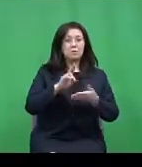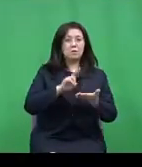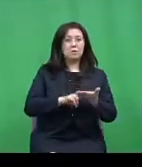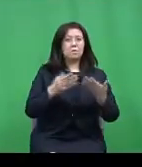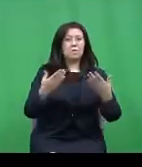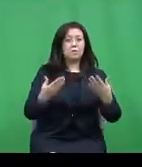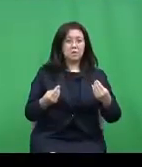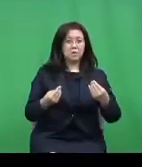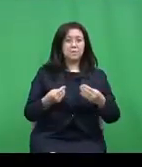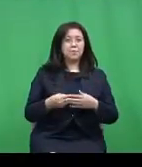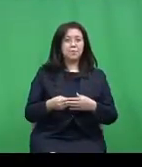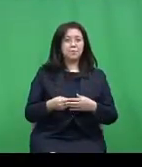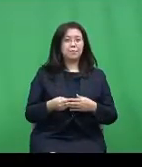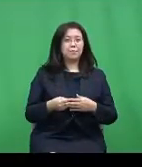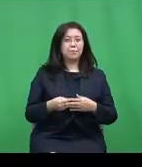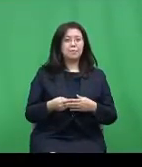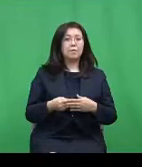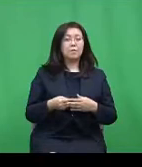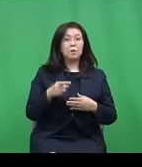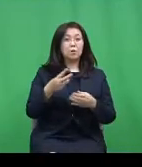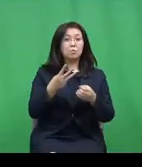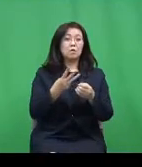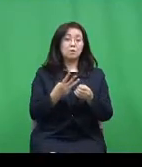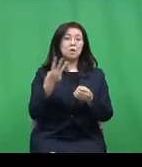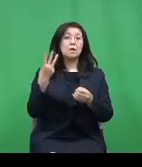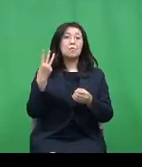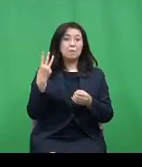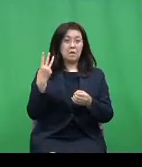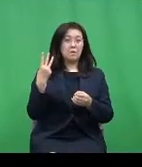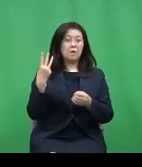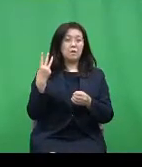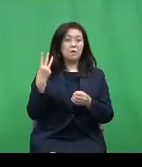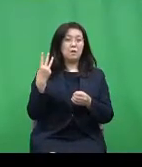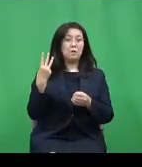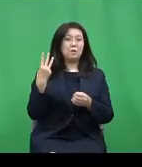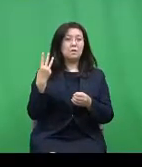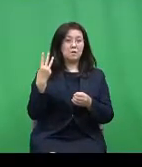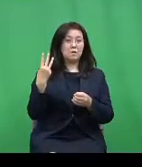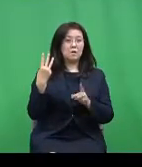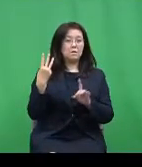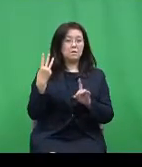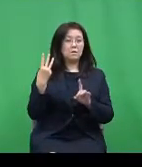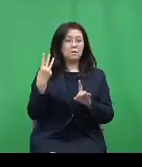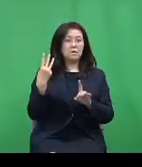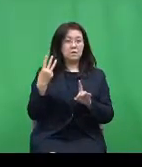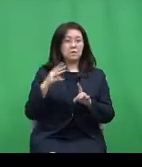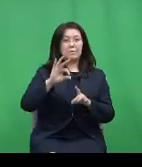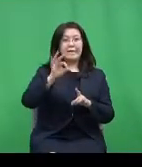キームにしたということ。合わせて、まあ、これも3年ほど前からですが、